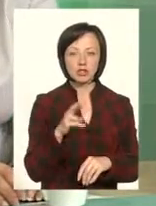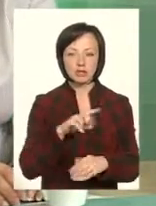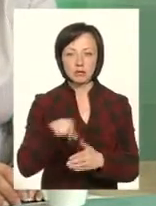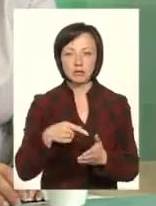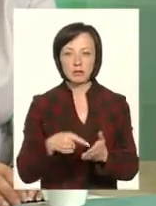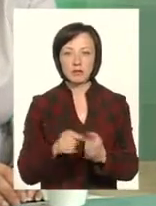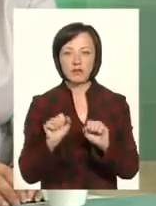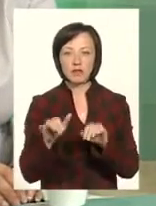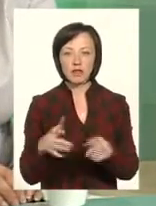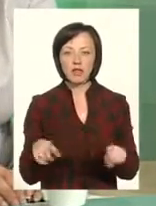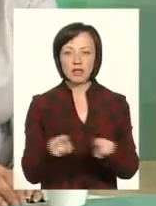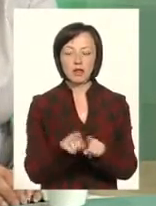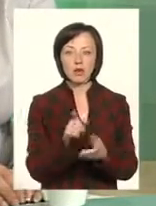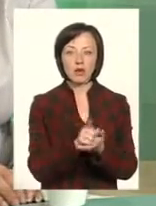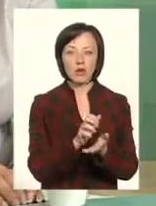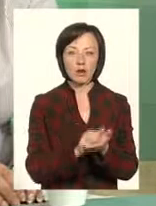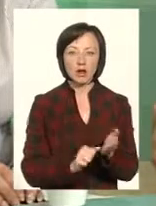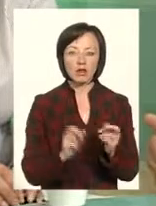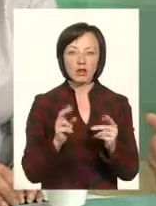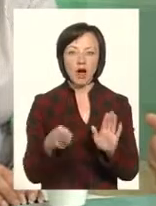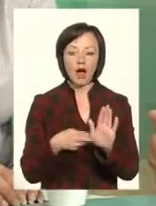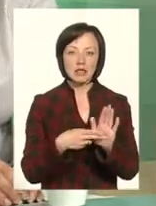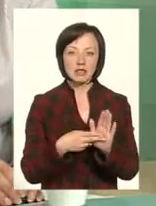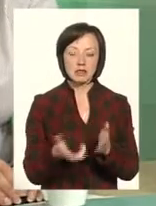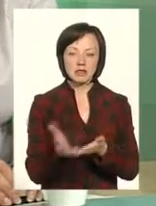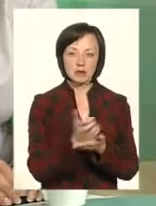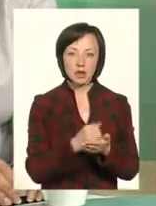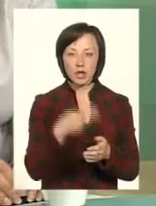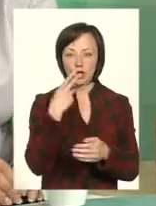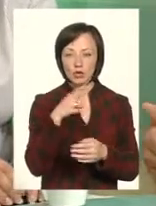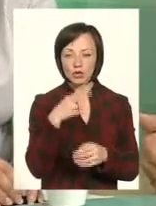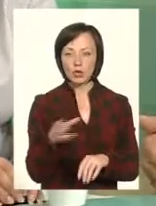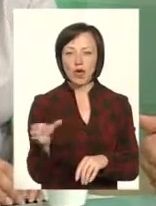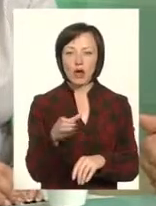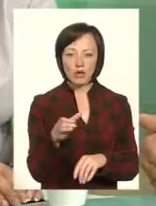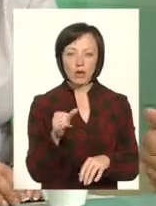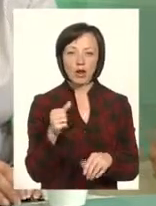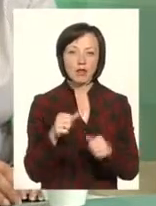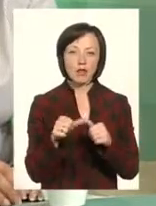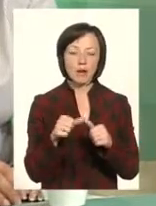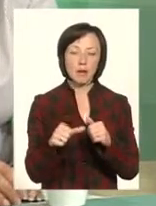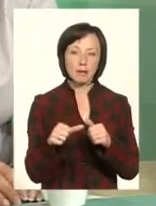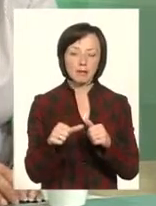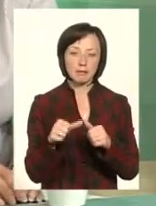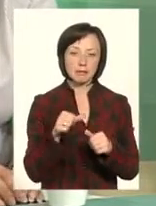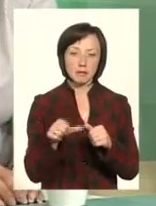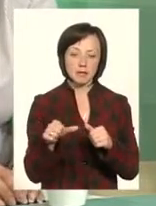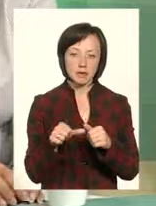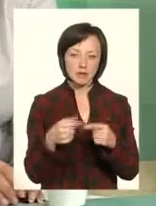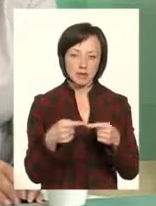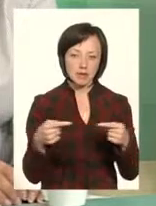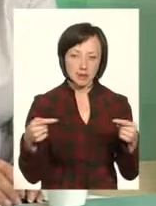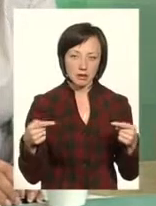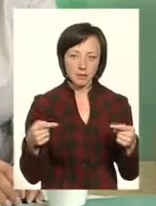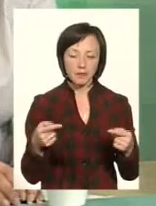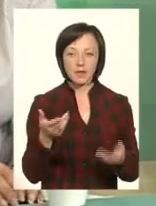місту віддали такі податки, як акцизний збір на тютюн, на алкоголь і на паливно-мастильні матеріали. І